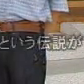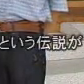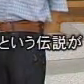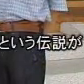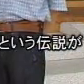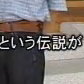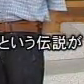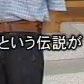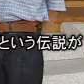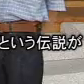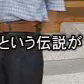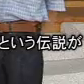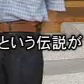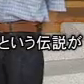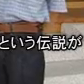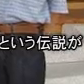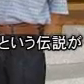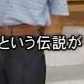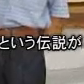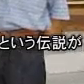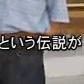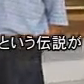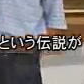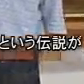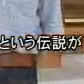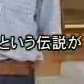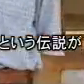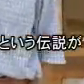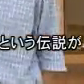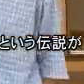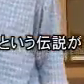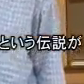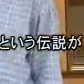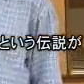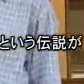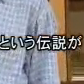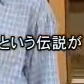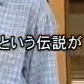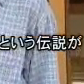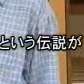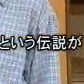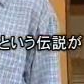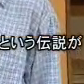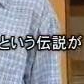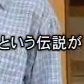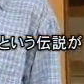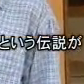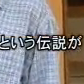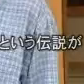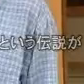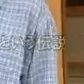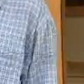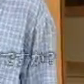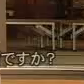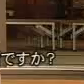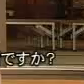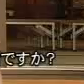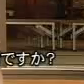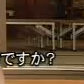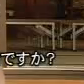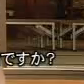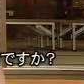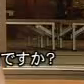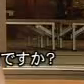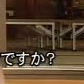やはりね、縁の行者さんが鬼を捕らえたという伝説がいくつか残ってます。 それ